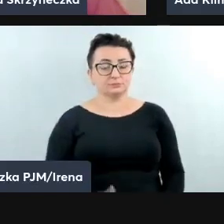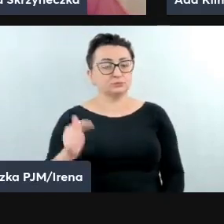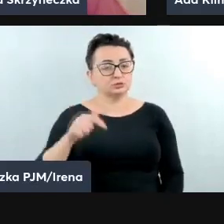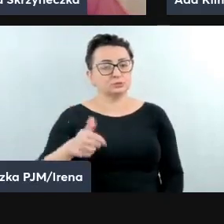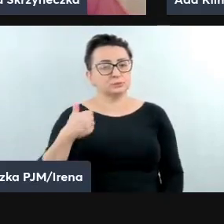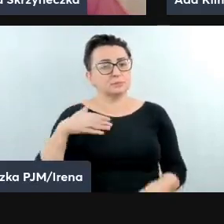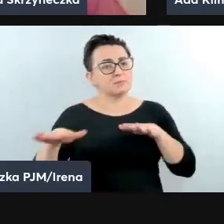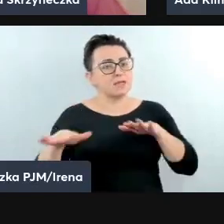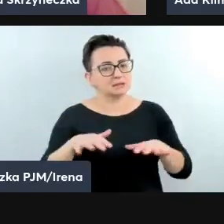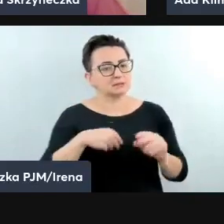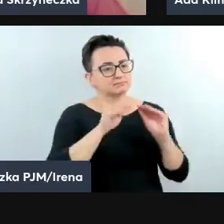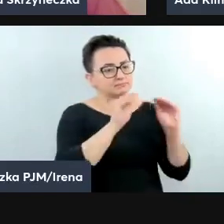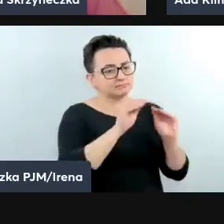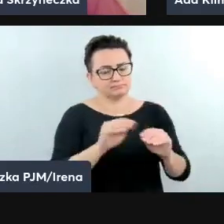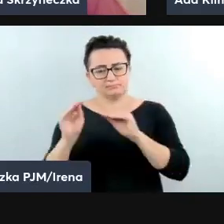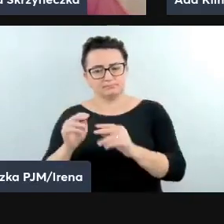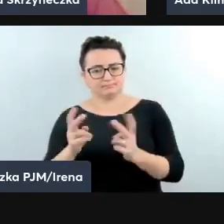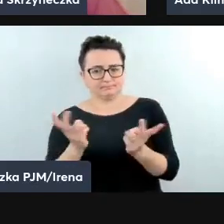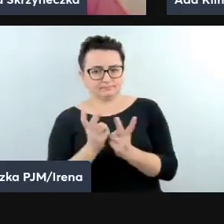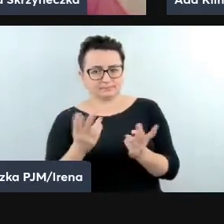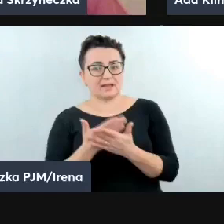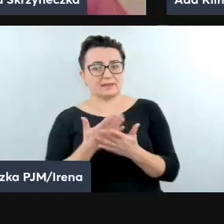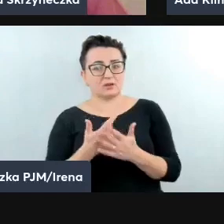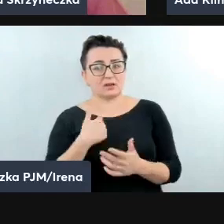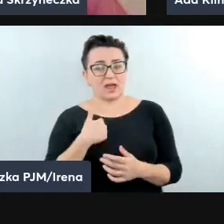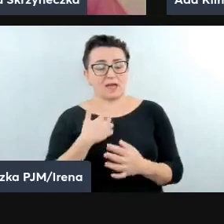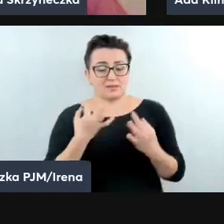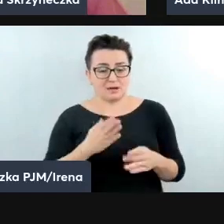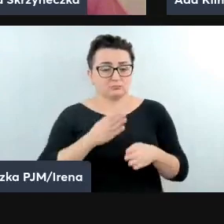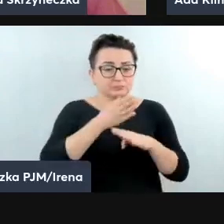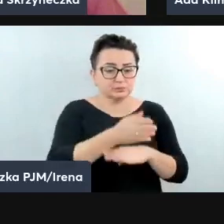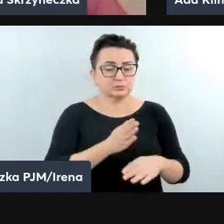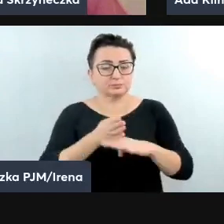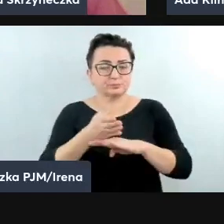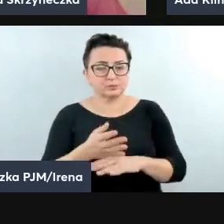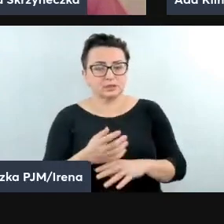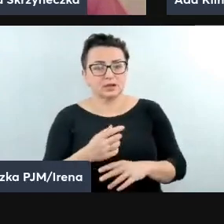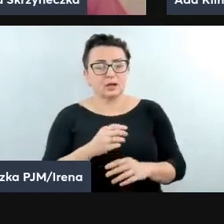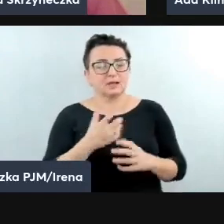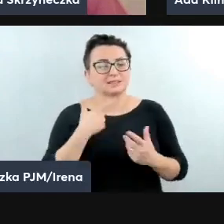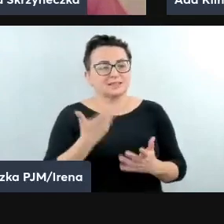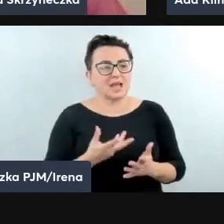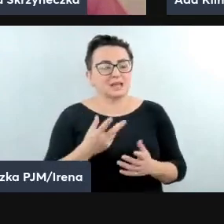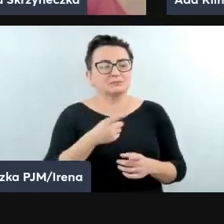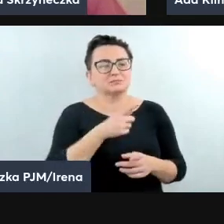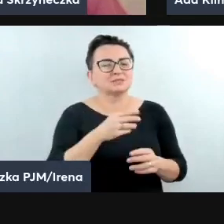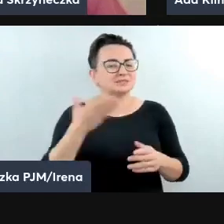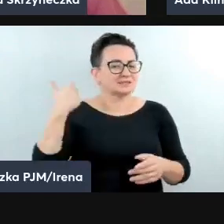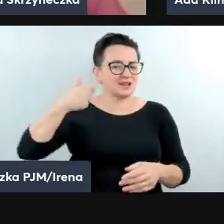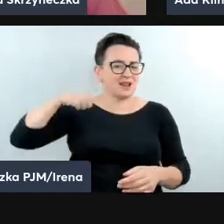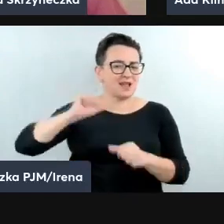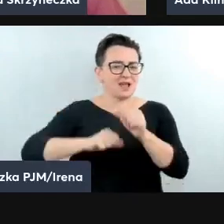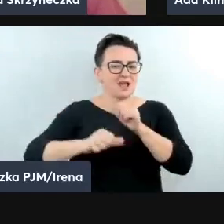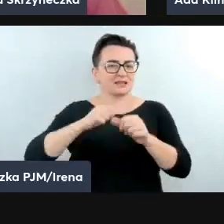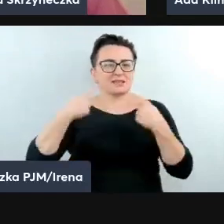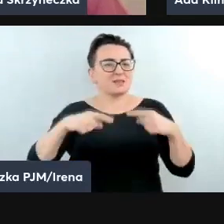teraz, jak jestem tą wpadającą, chcącą nadrobić zaległości ze wszystkich lat, kiedy przychodzę do podstawówki czy do liceum,